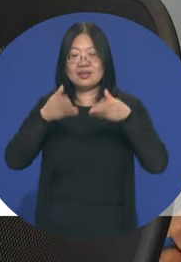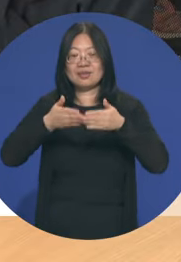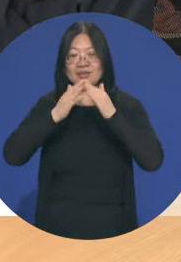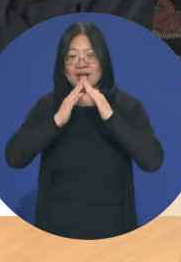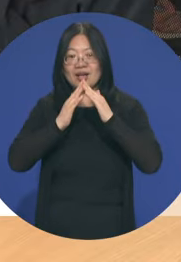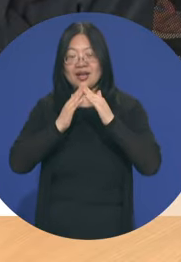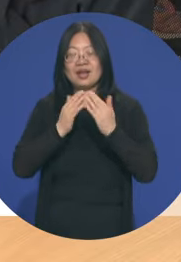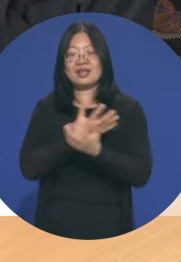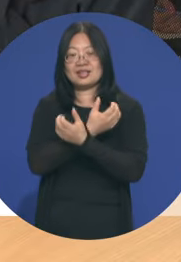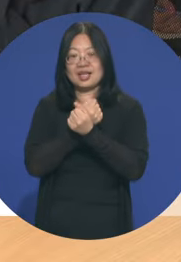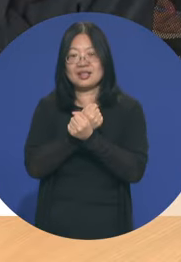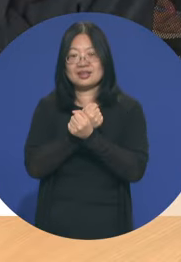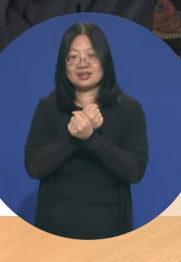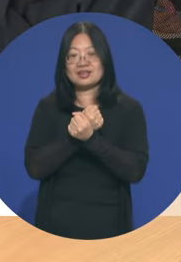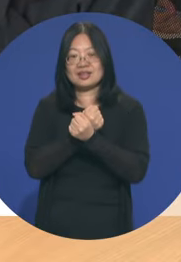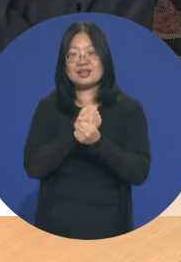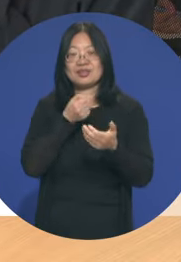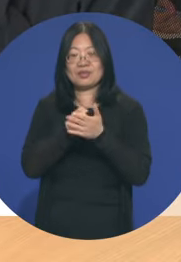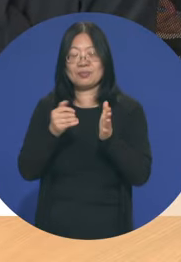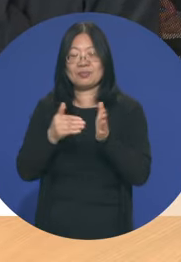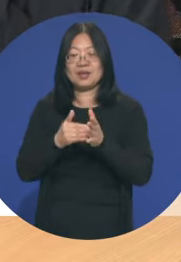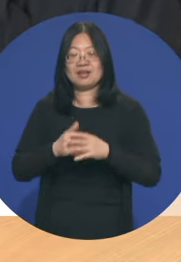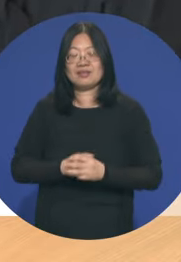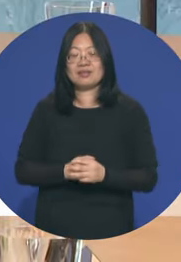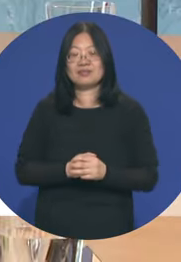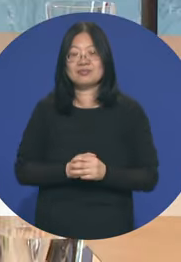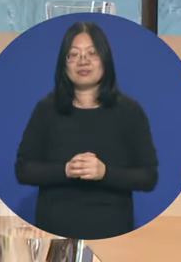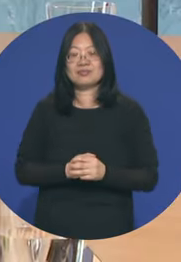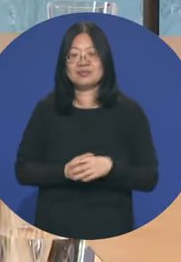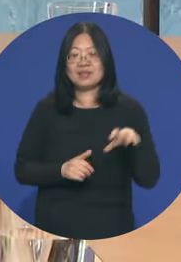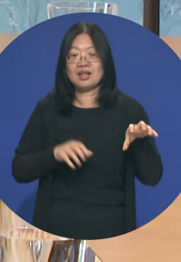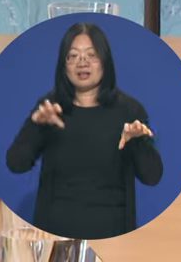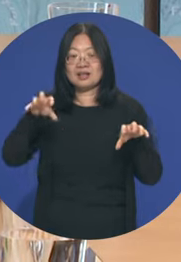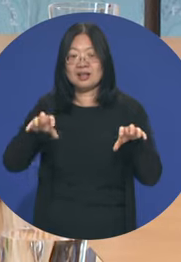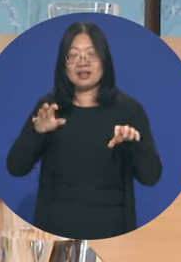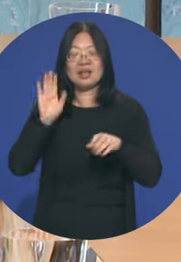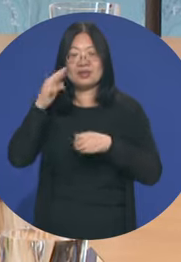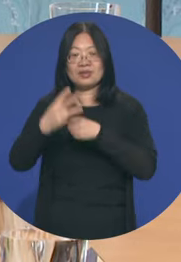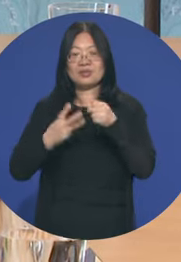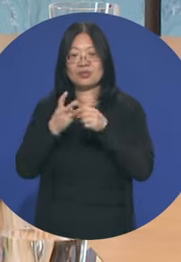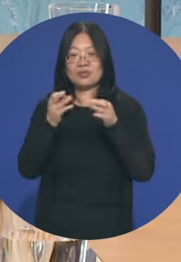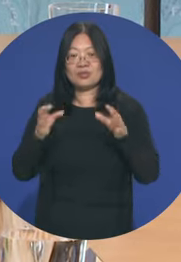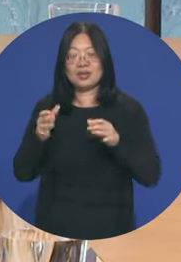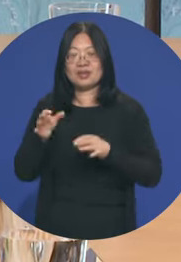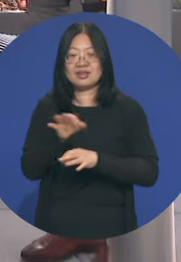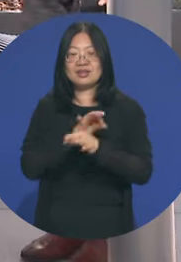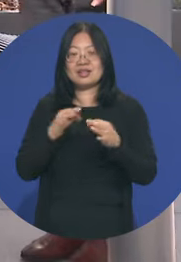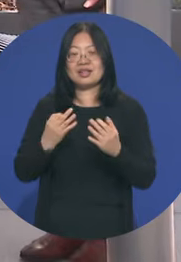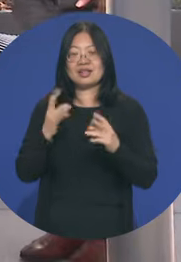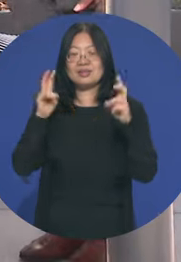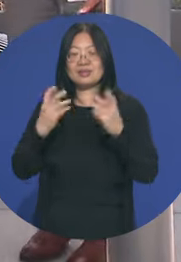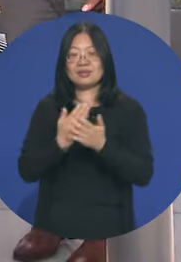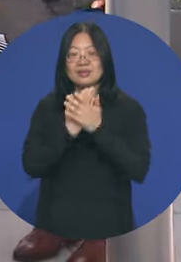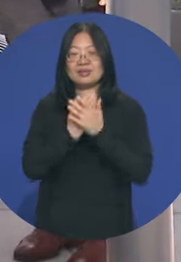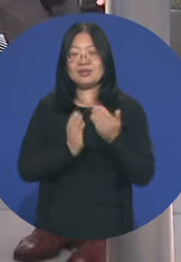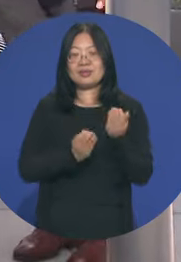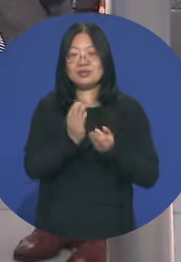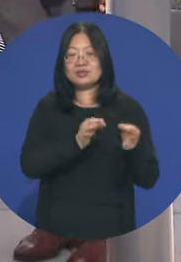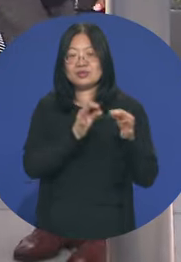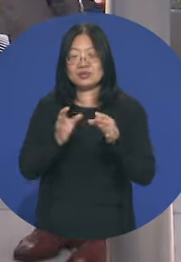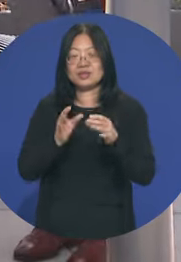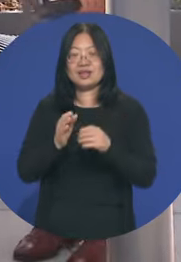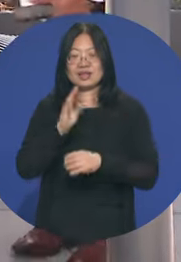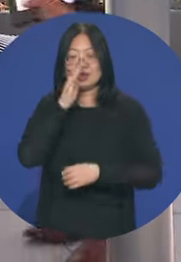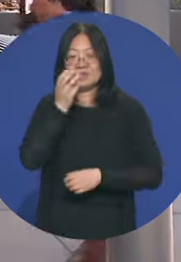분야에서 협력하기 위한 양해각서를 체결했습니다. 협약에 따라 양 지역은 향후 3년간 경제와 기업 발전,